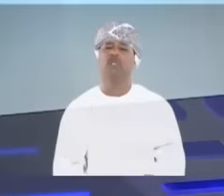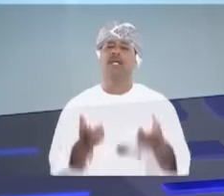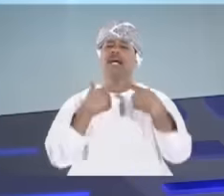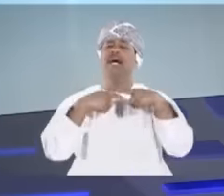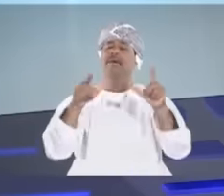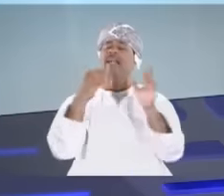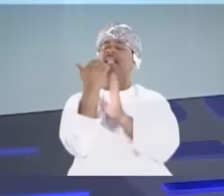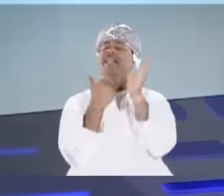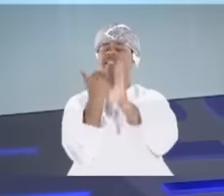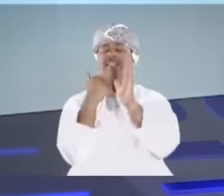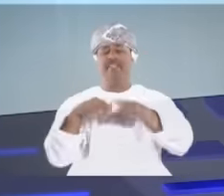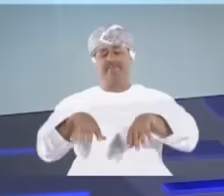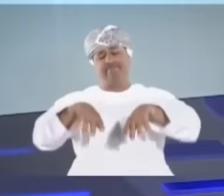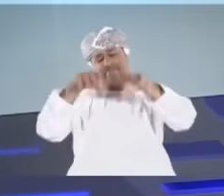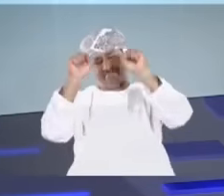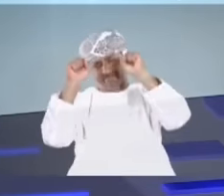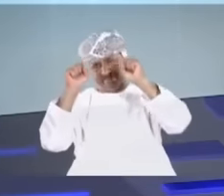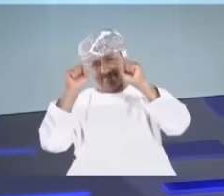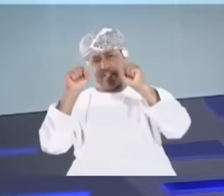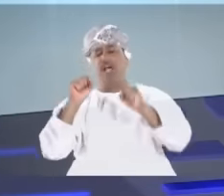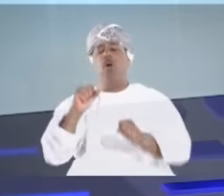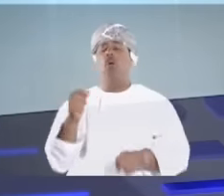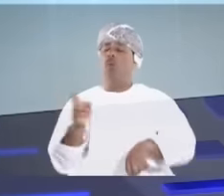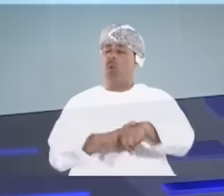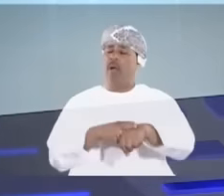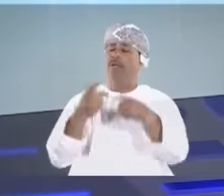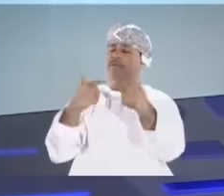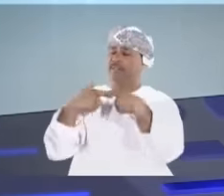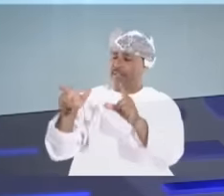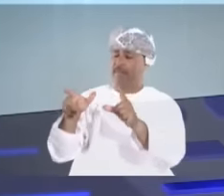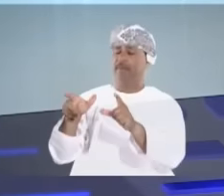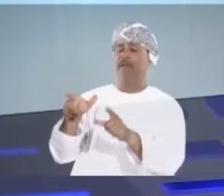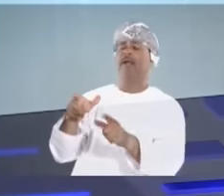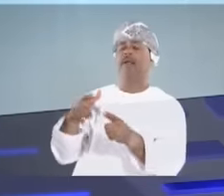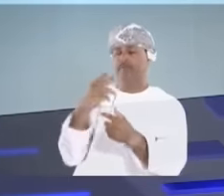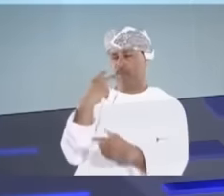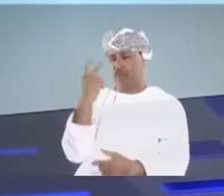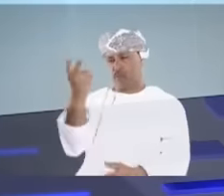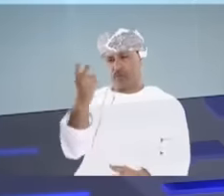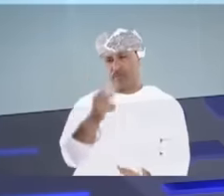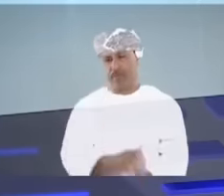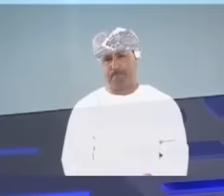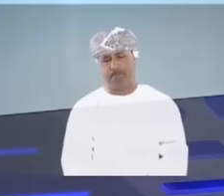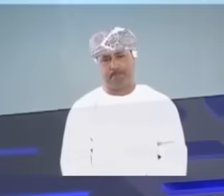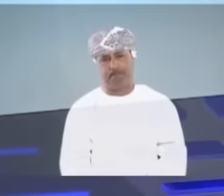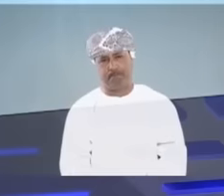أخبارنا الاقتصادية انتهت مشاهدينا الكرام، عودة الآن للزملاء وما بقي من النشرة.